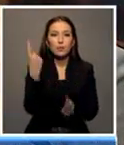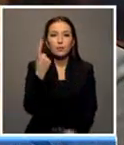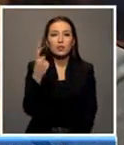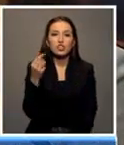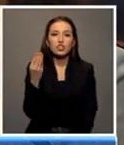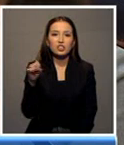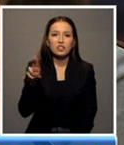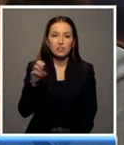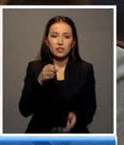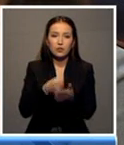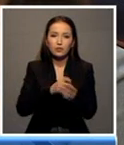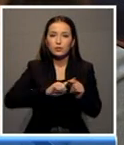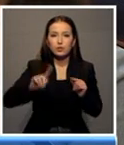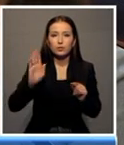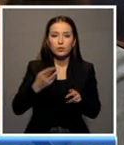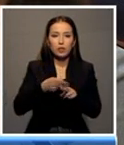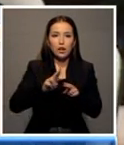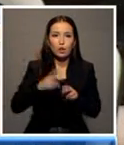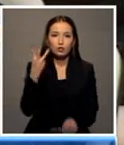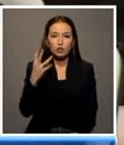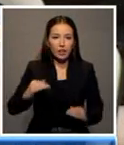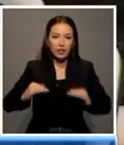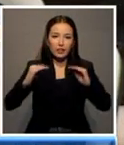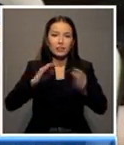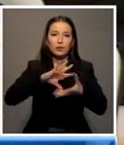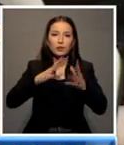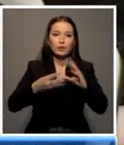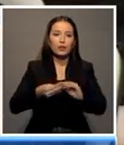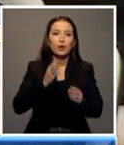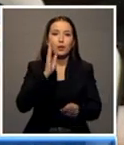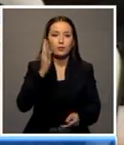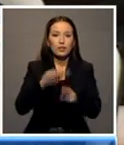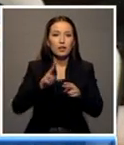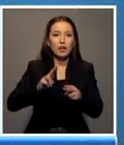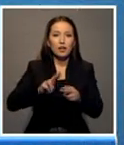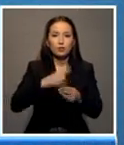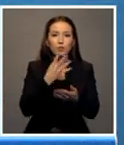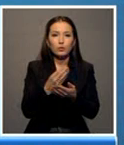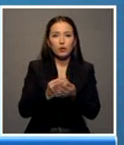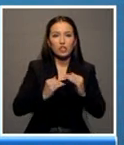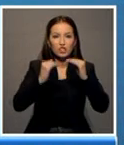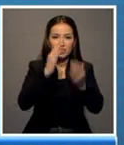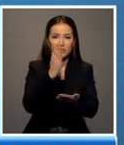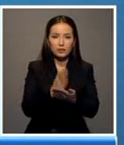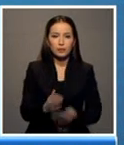жалғасады. Биылғы аттестация 3 деңгейде – республикалық, облыстық және аудандық дәрежеде өткізіліп жатыр.